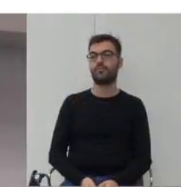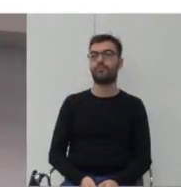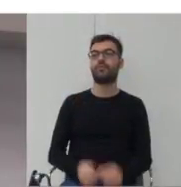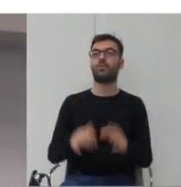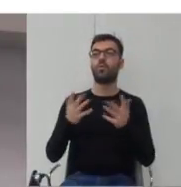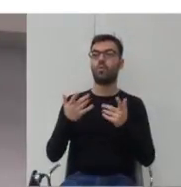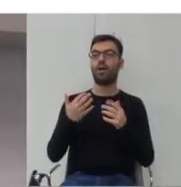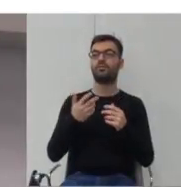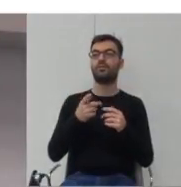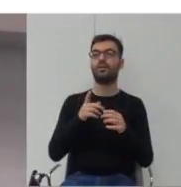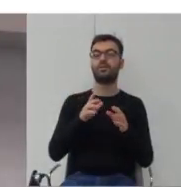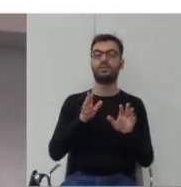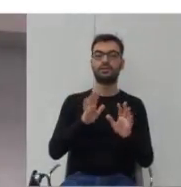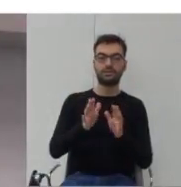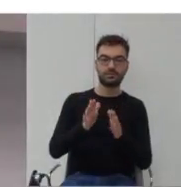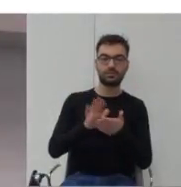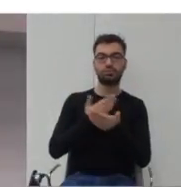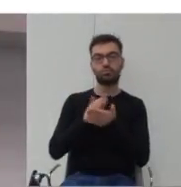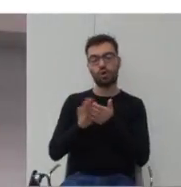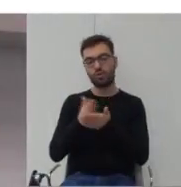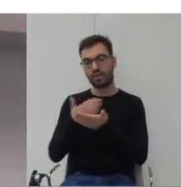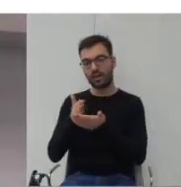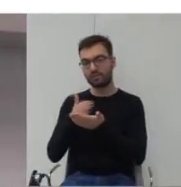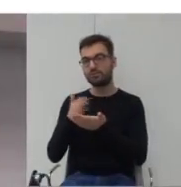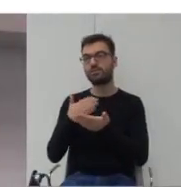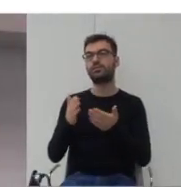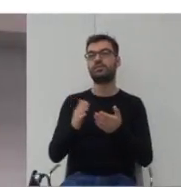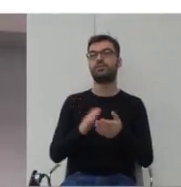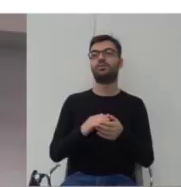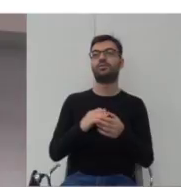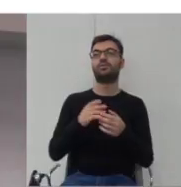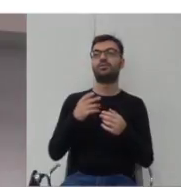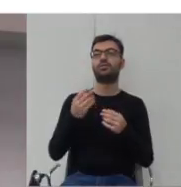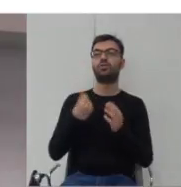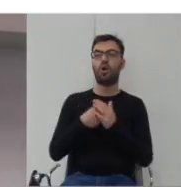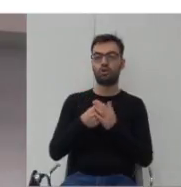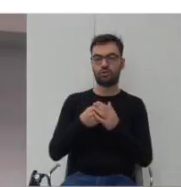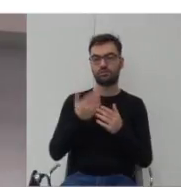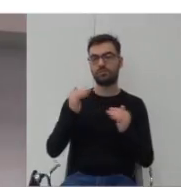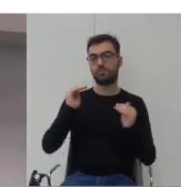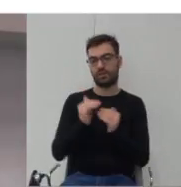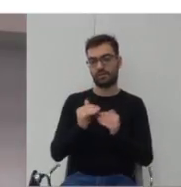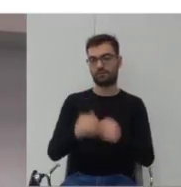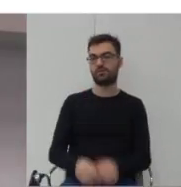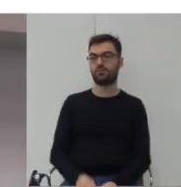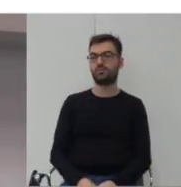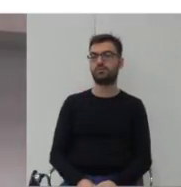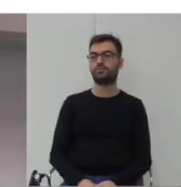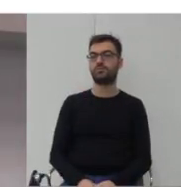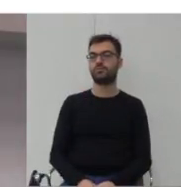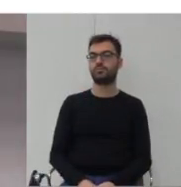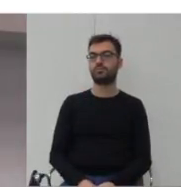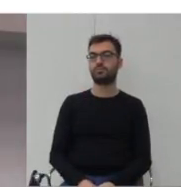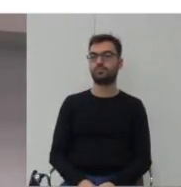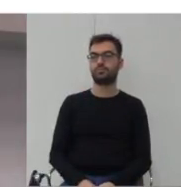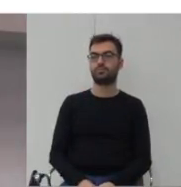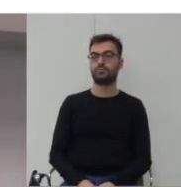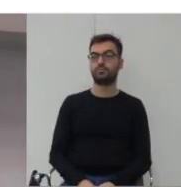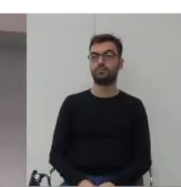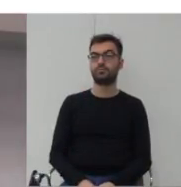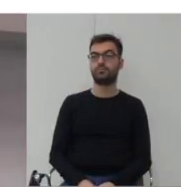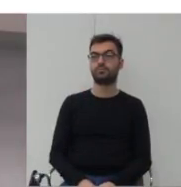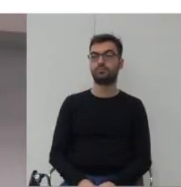było łatwe w utrzymaniu, mówię tutaj o kosztach. Niestety tutaj